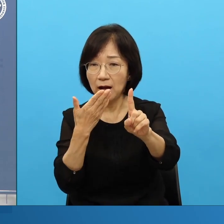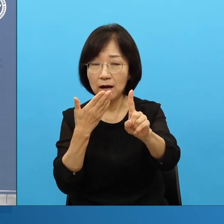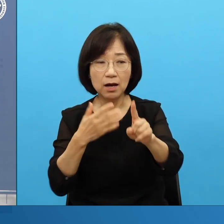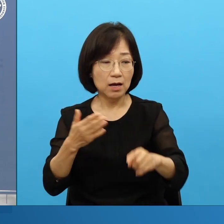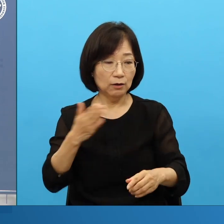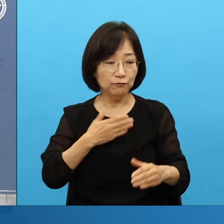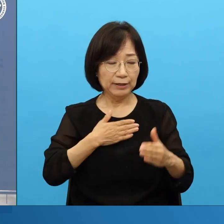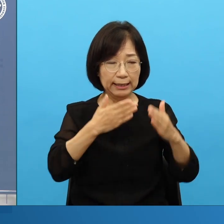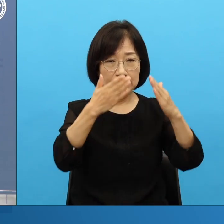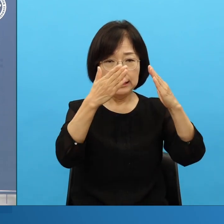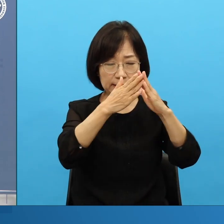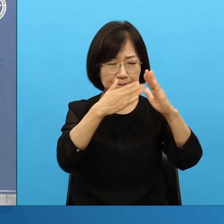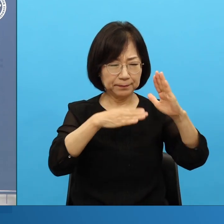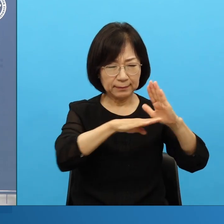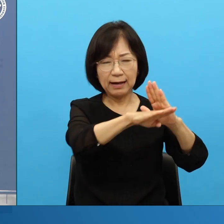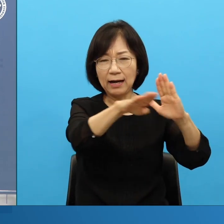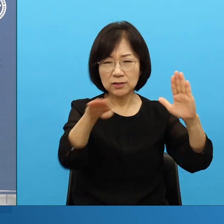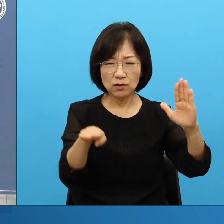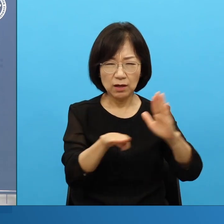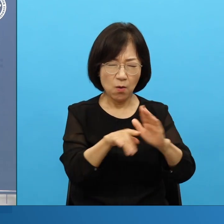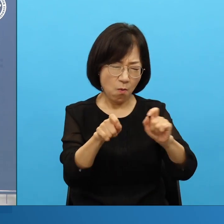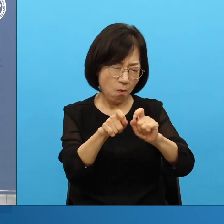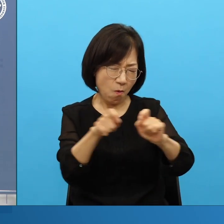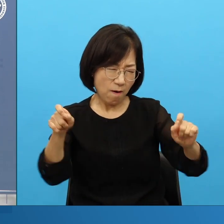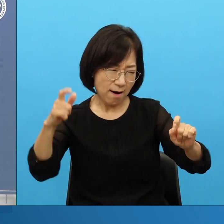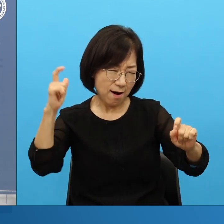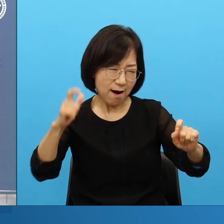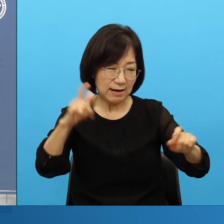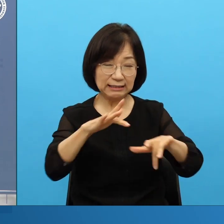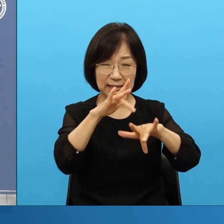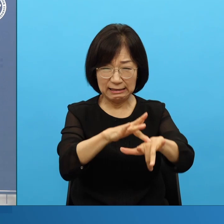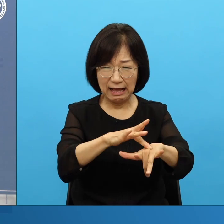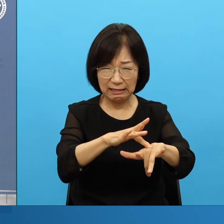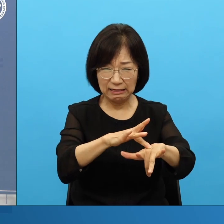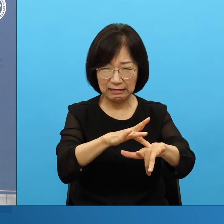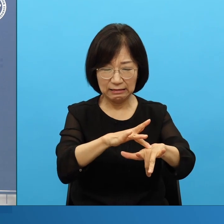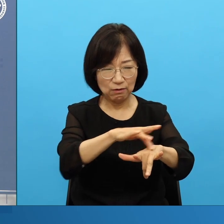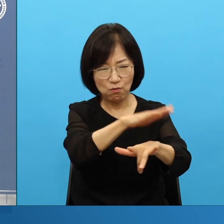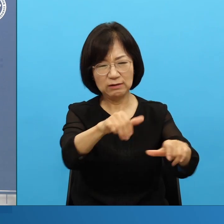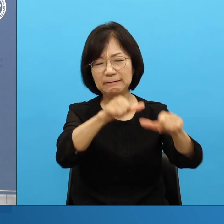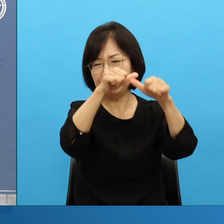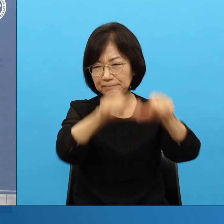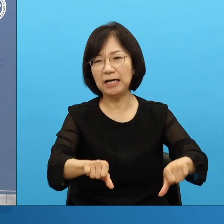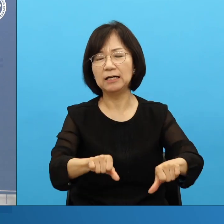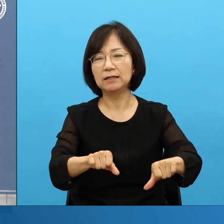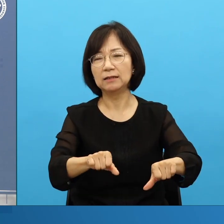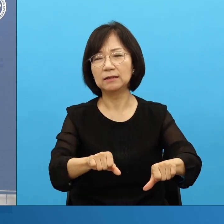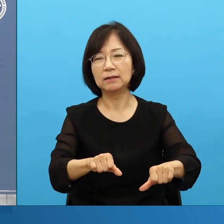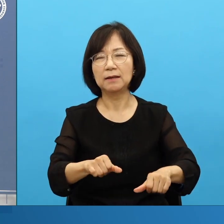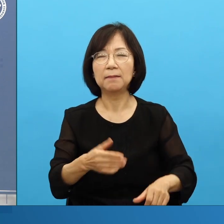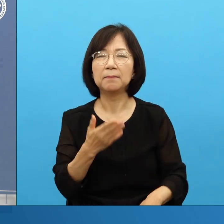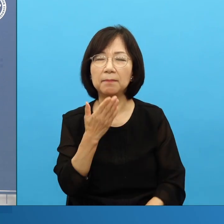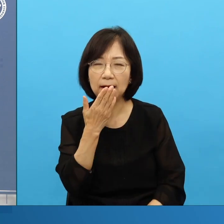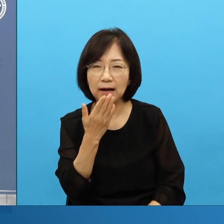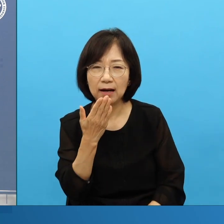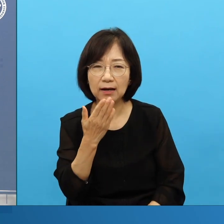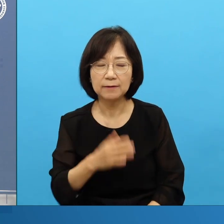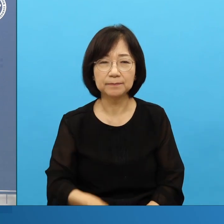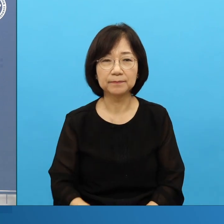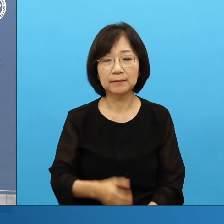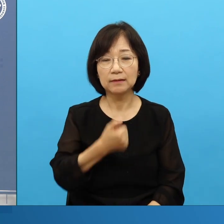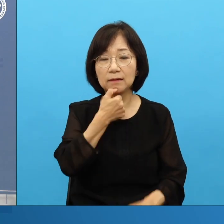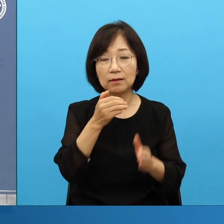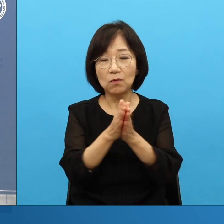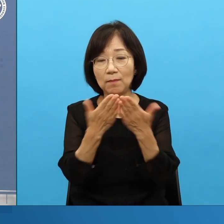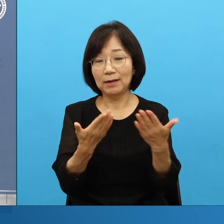진을 파괴시키버려. strongholds of Satan in our family, inside of ourselves. 이 사람이 선 로마 16장 25절